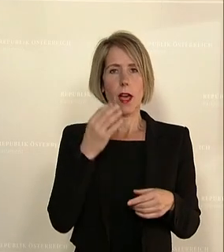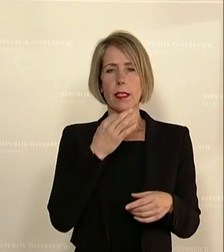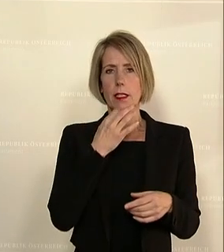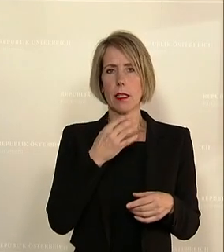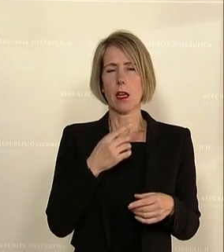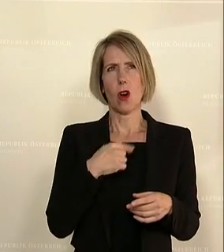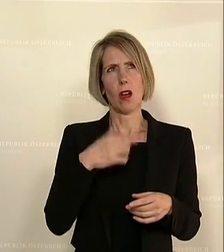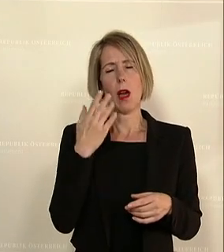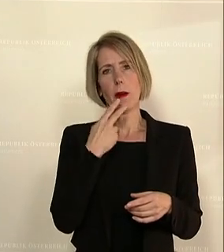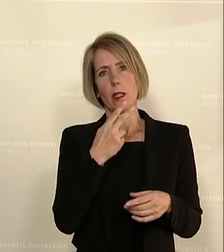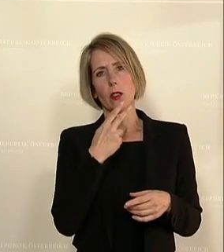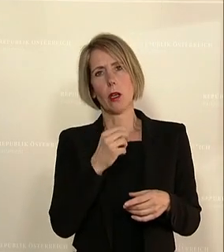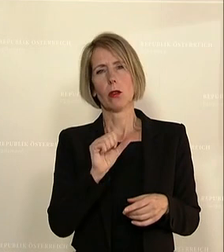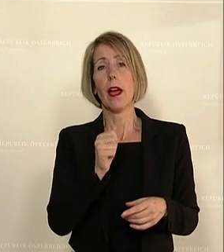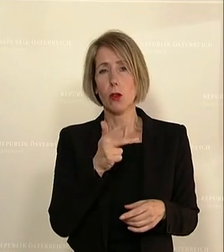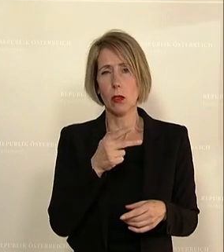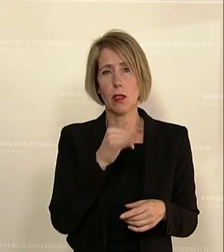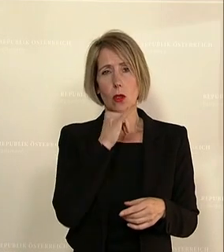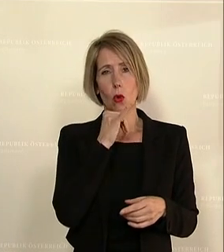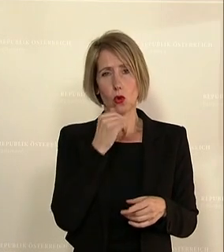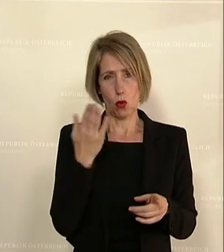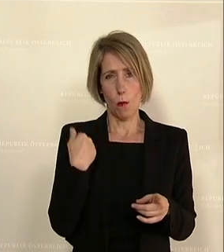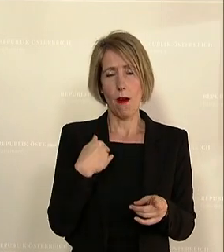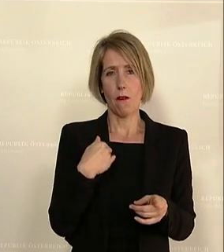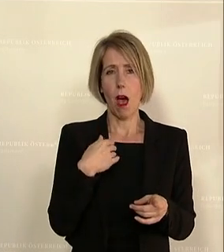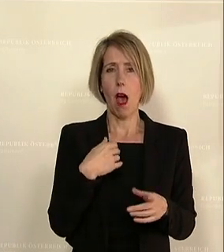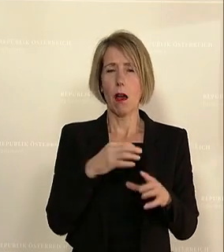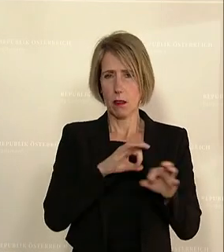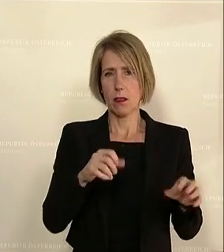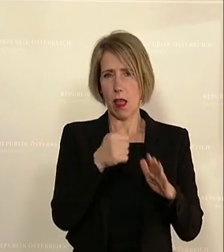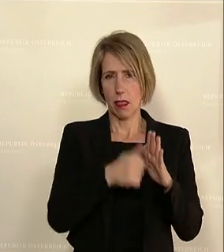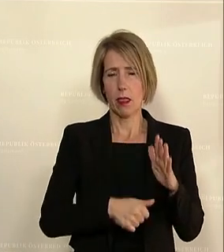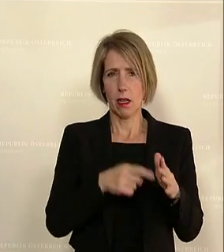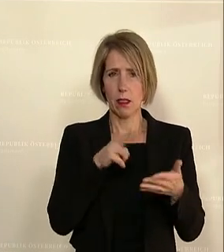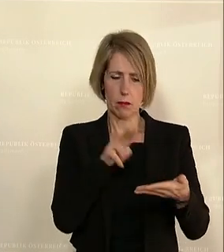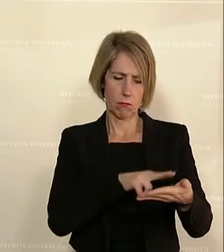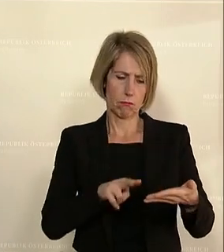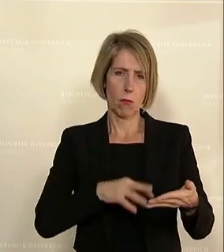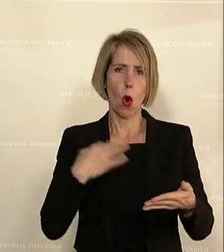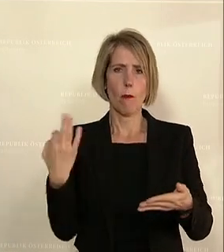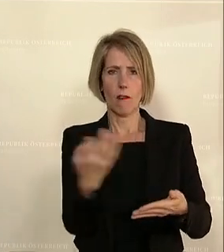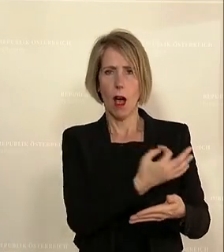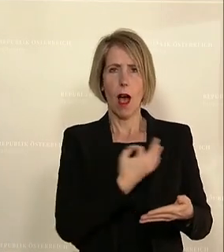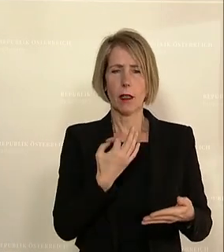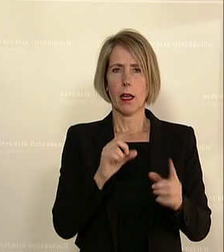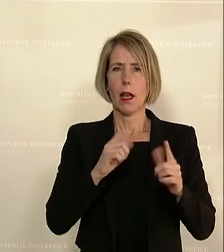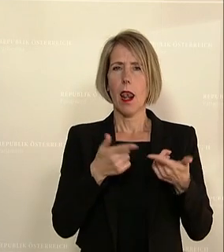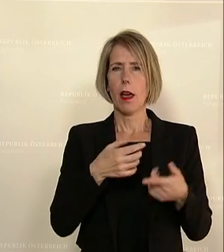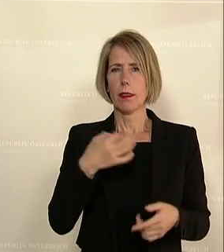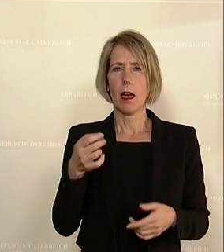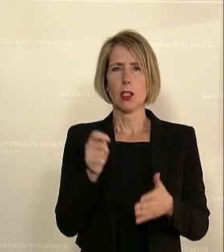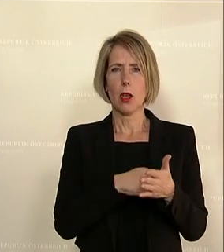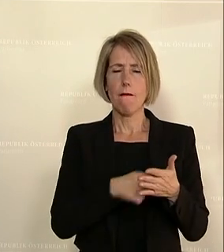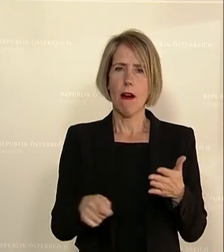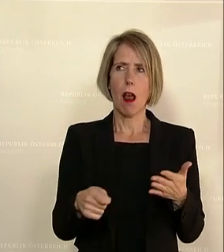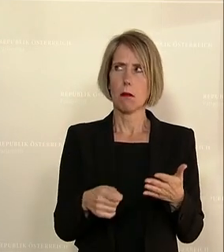angeschaut, am 31. Oktober gab es im Standard eine Umfrage über die niederösterreichische Landtagswahl. Was hat denn das